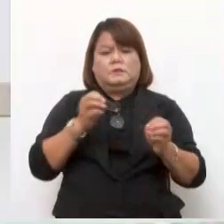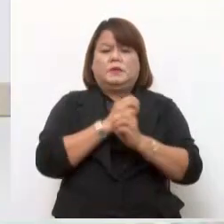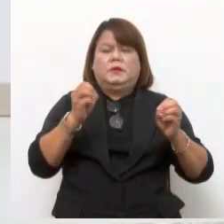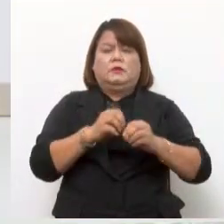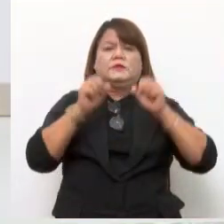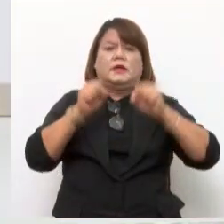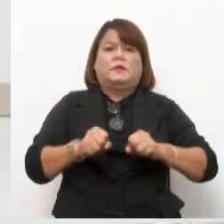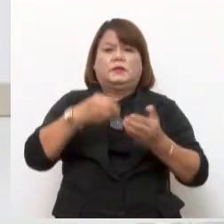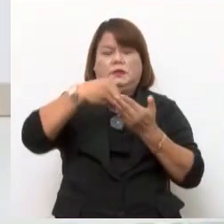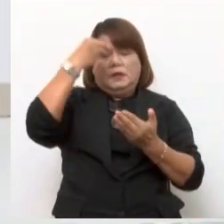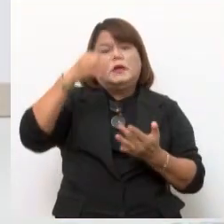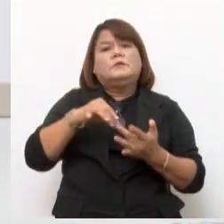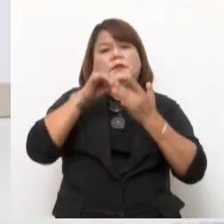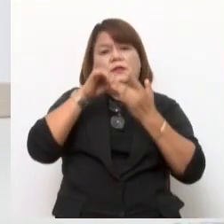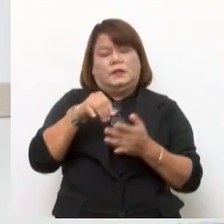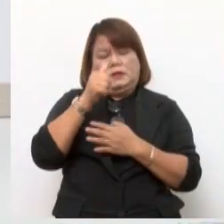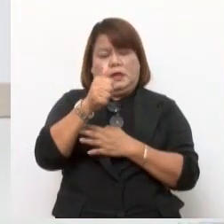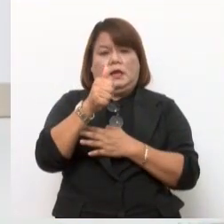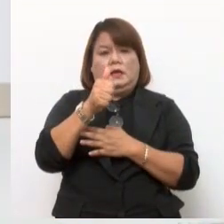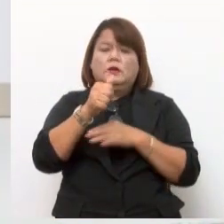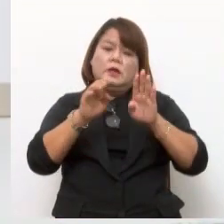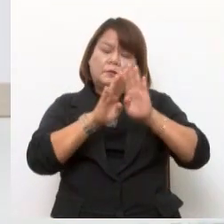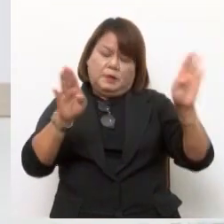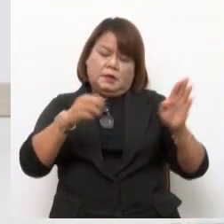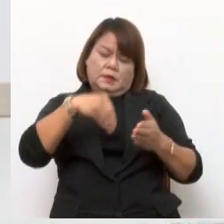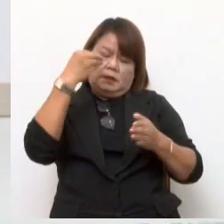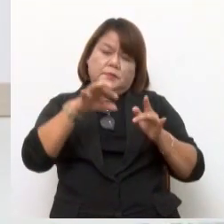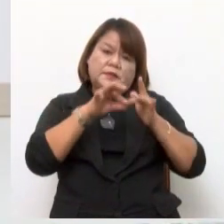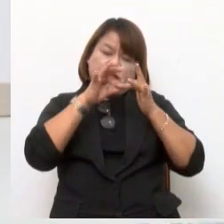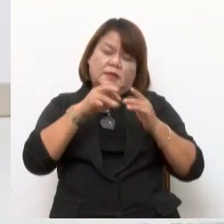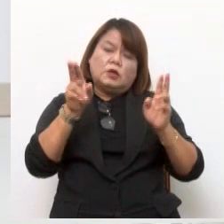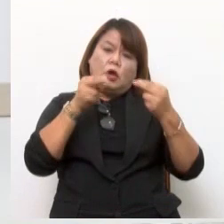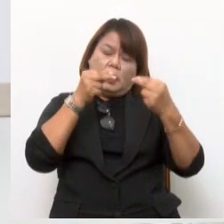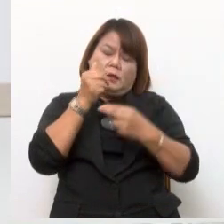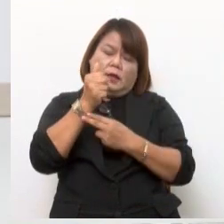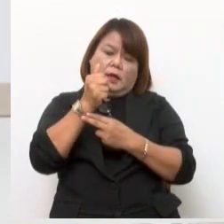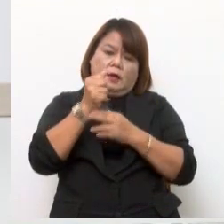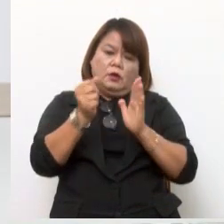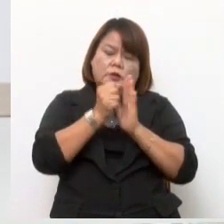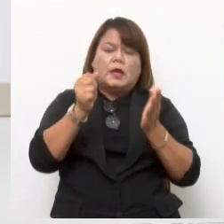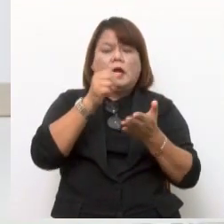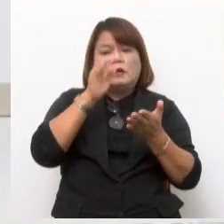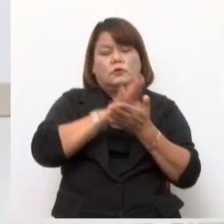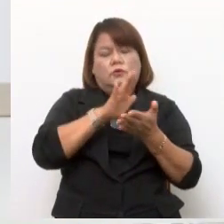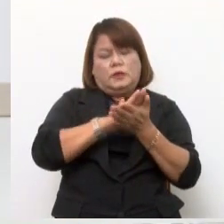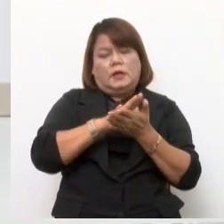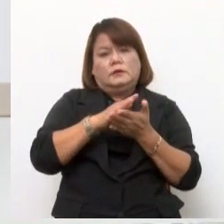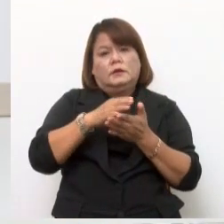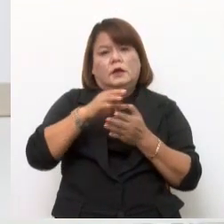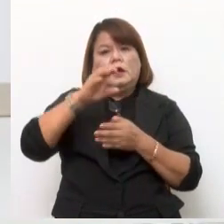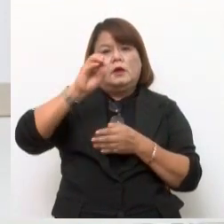ที่อื่นก็สามารถที่จะเปิดติวออกจากรายการของโรงเรียนโพธิสารได้ก็ขอถือโอกาสประ